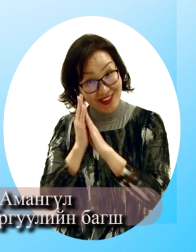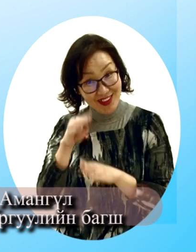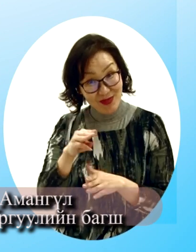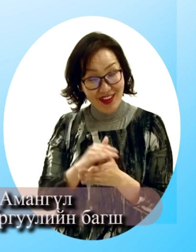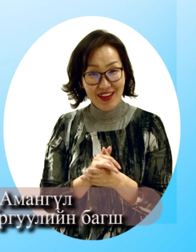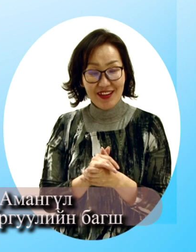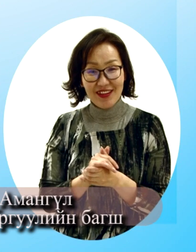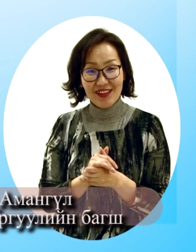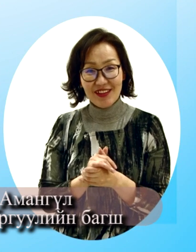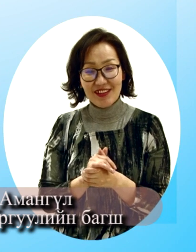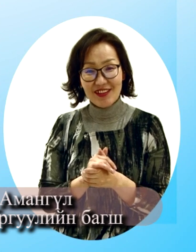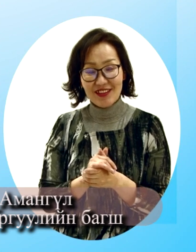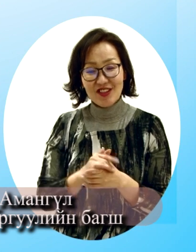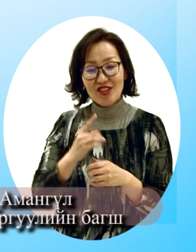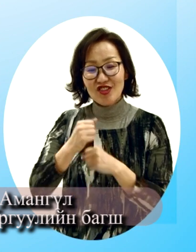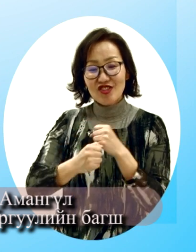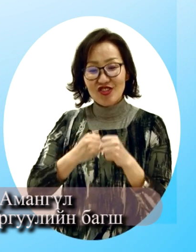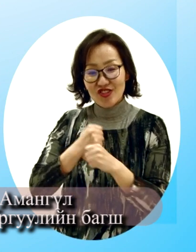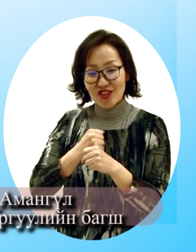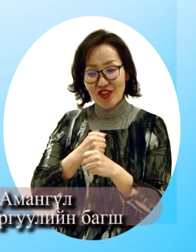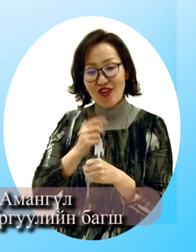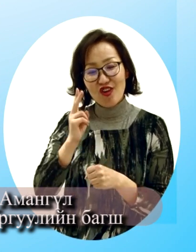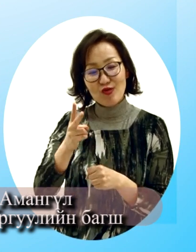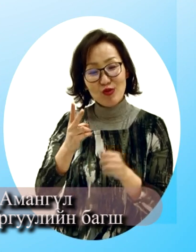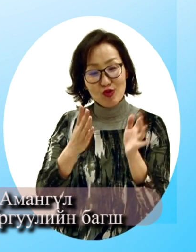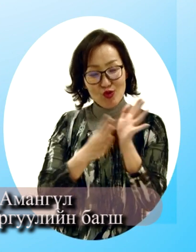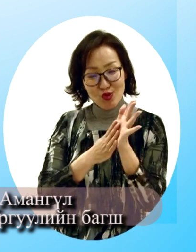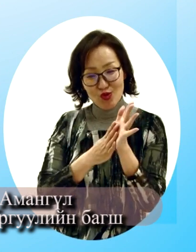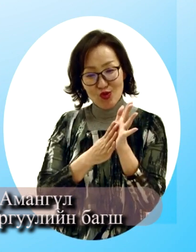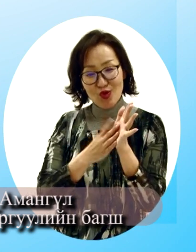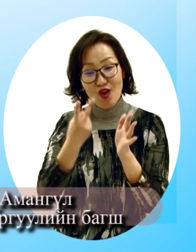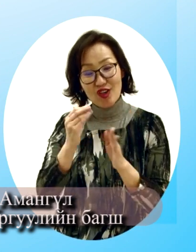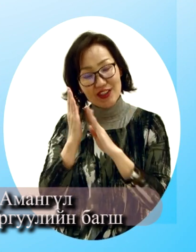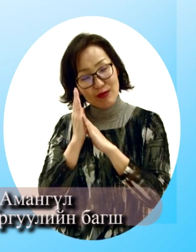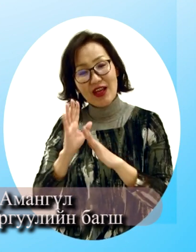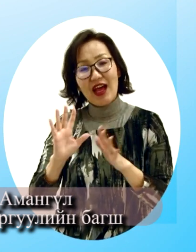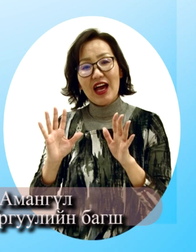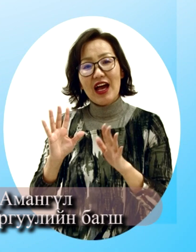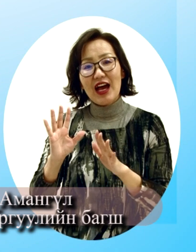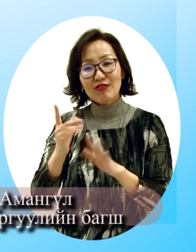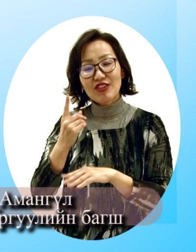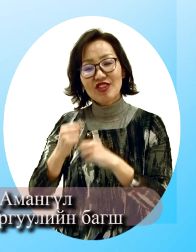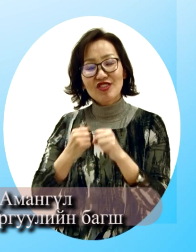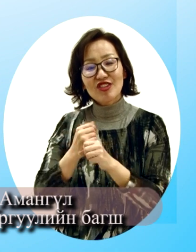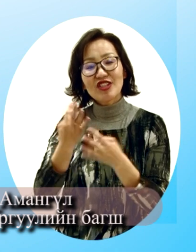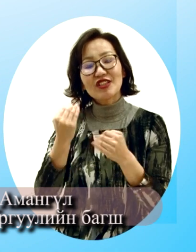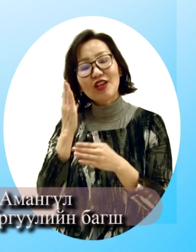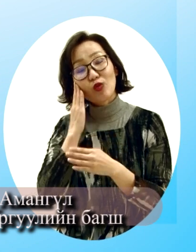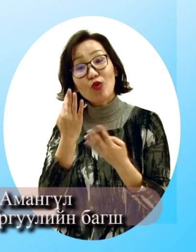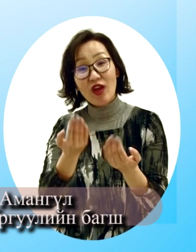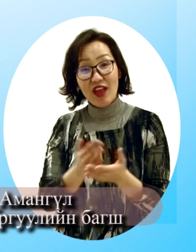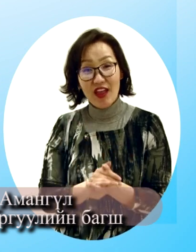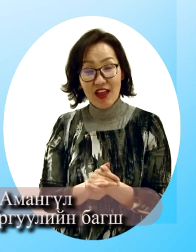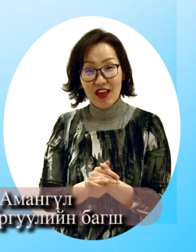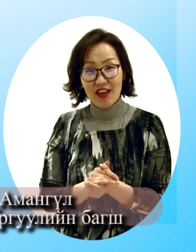көбейтеміз. Жылына 2920 сағат ұйықтайды. Олай болса, 11 жылда неше сағат